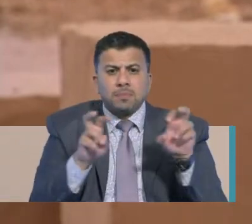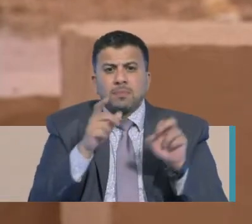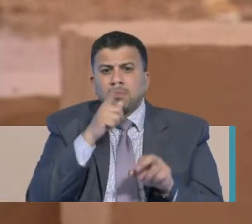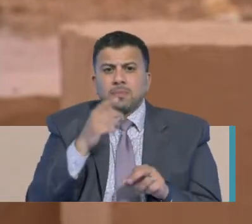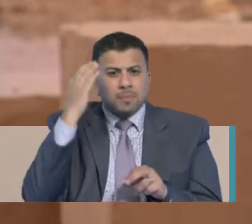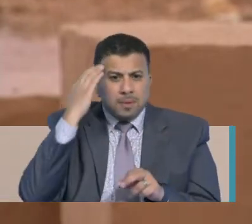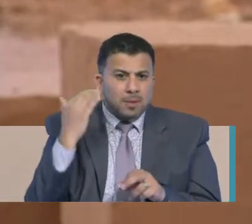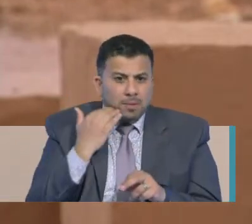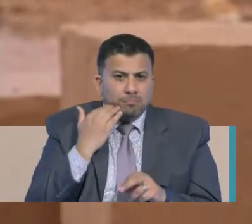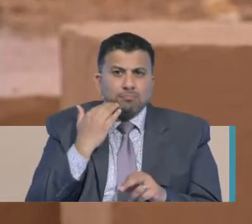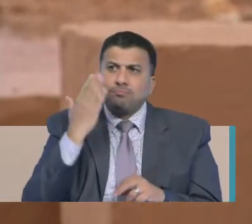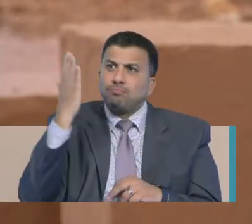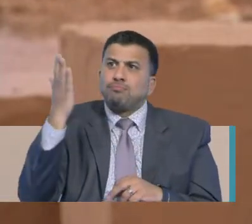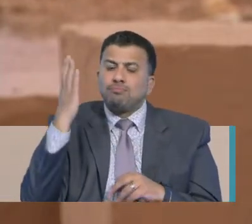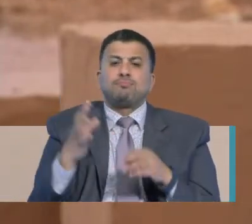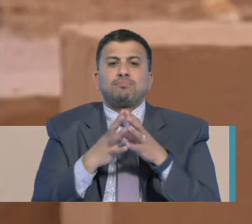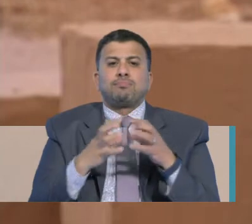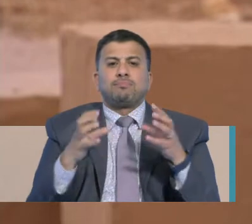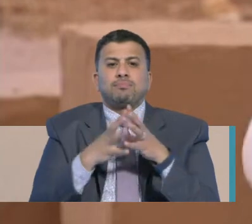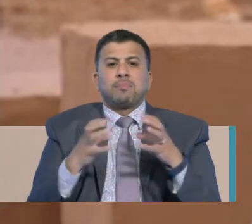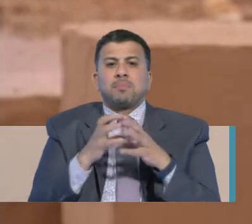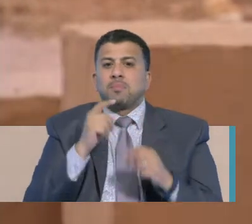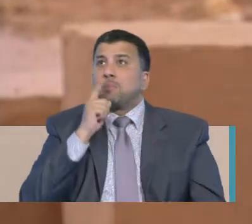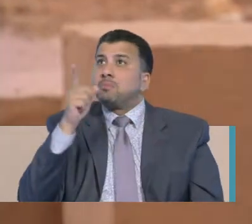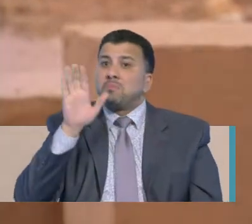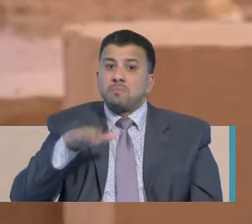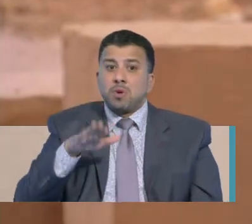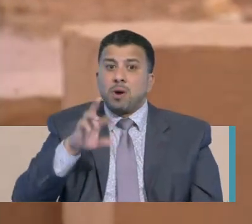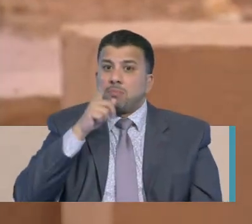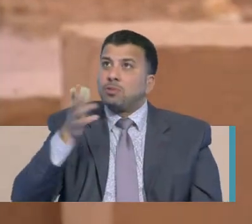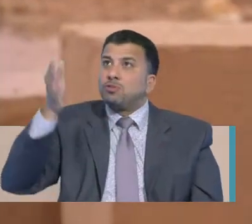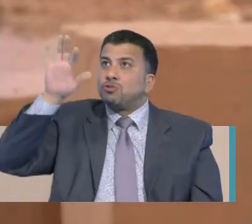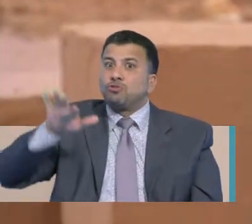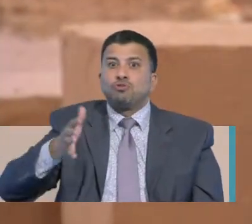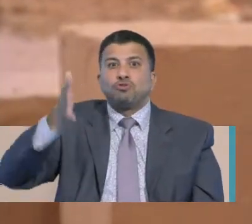هذا الشرح الوافي وأن هذه الإمكانيات الموجودة في هذه الجبال،